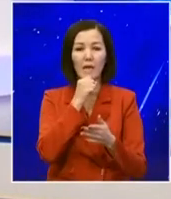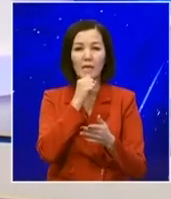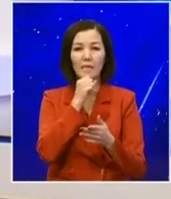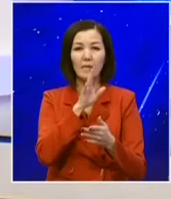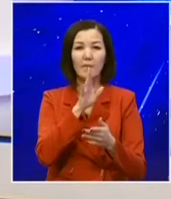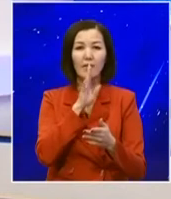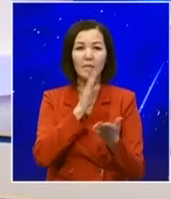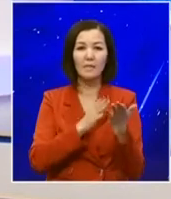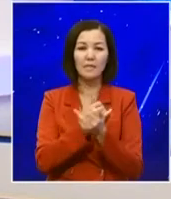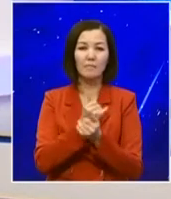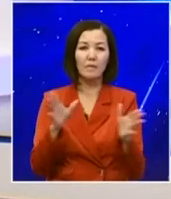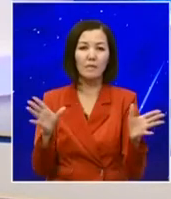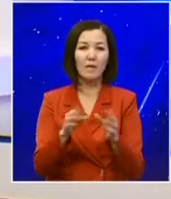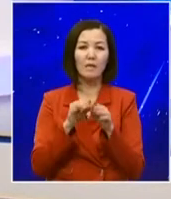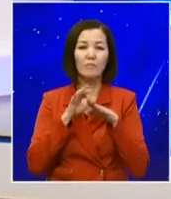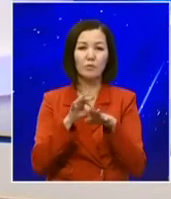қызметін қатар алып жүр.